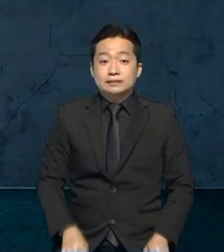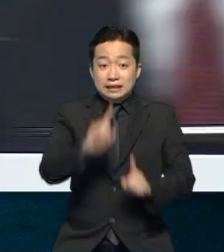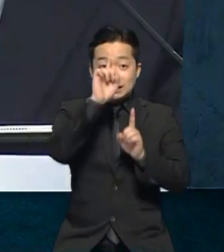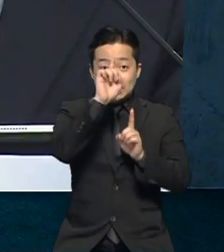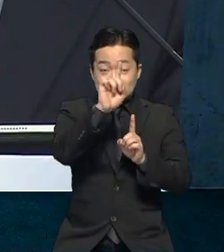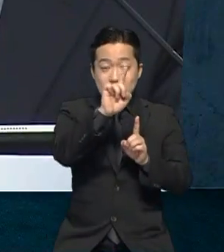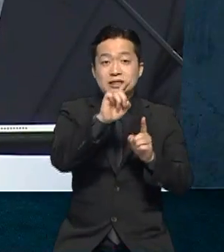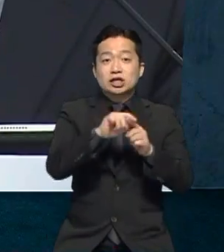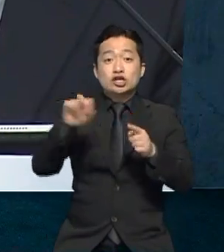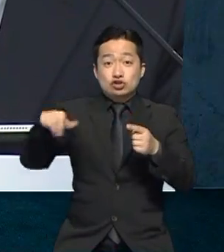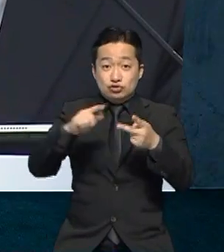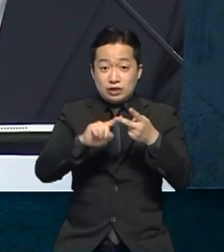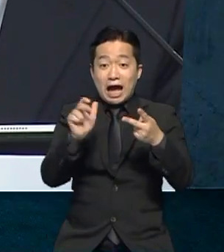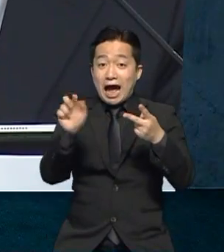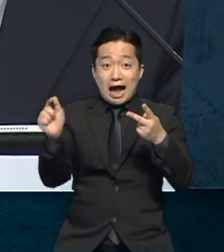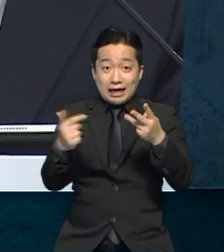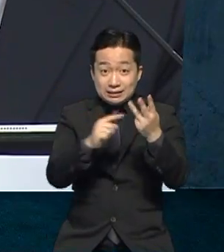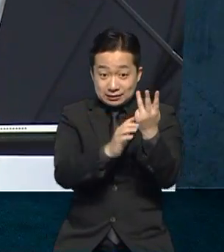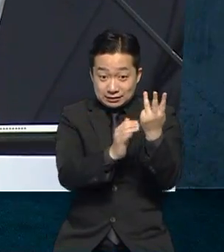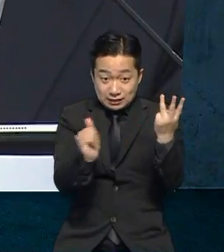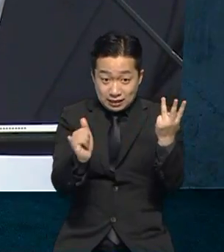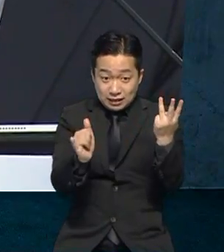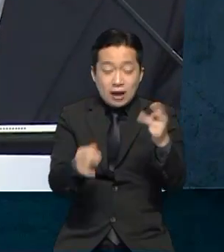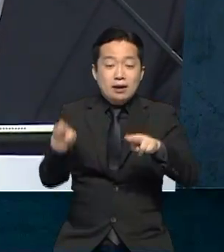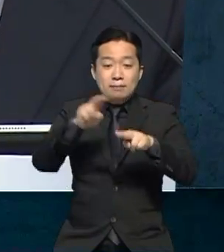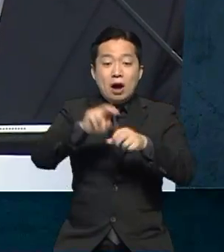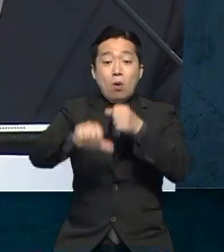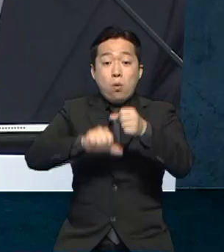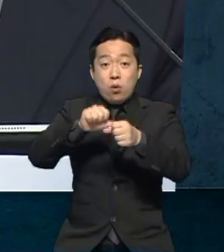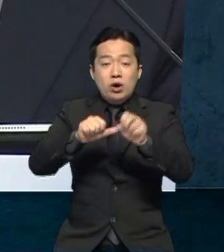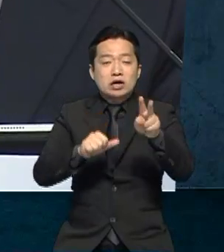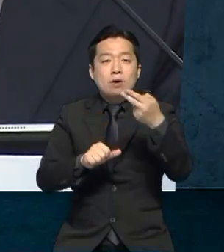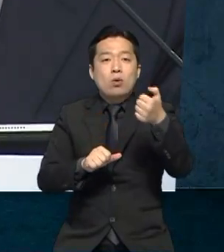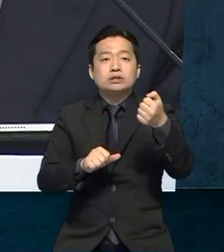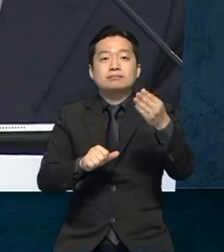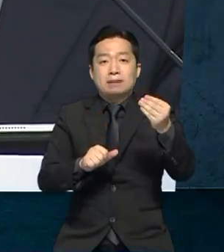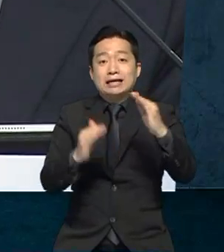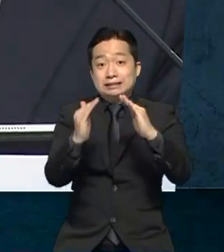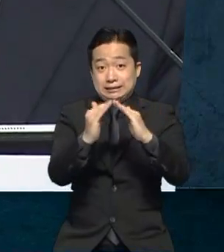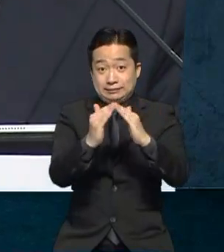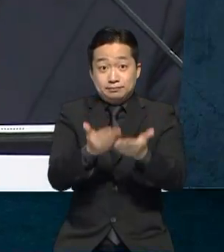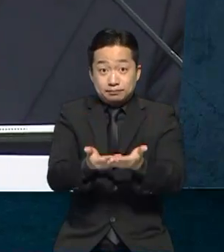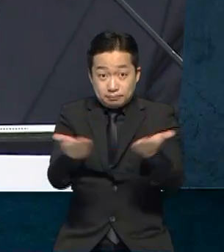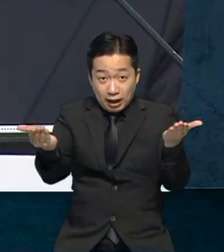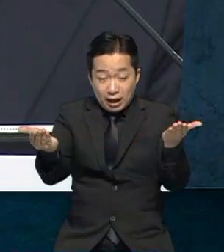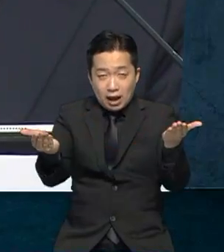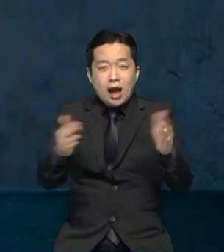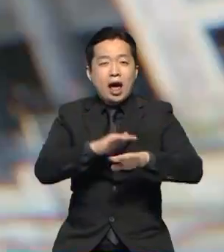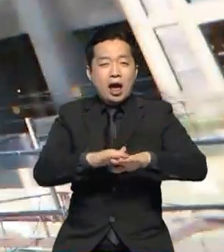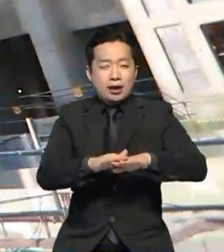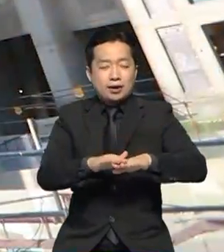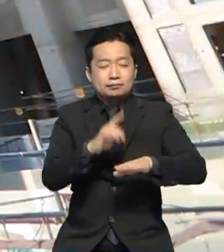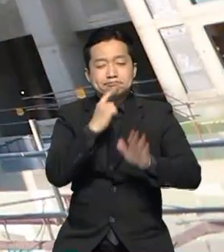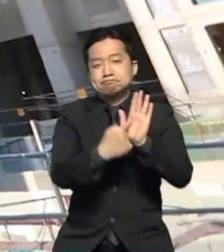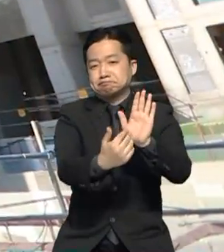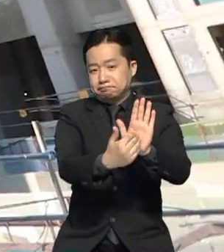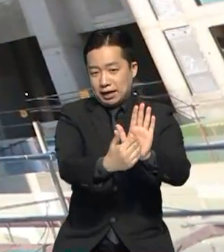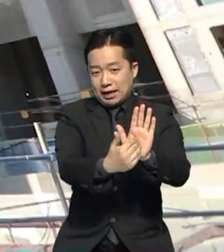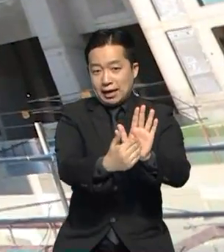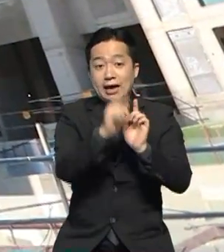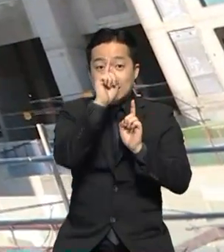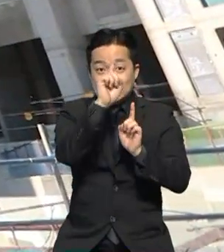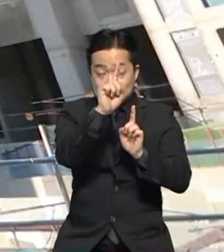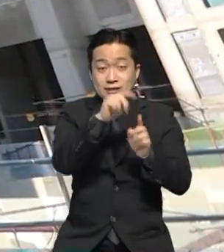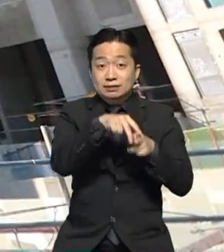이재명, 윤석열, 안철수 세 후보는 임기 5년 내 250만 호 공급을 부동산 시장 해법으로 내놨습니다.